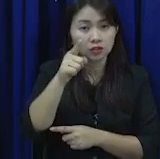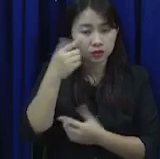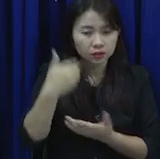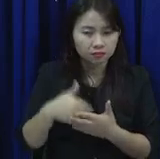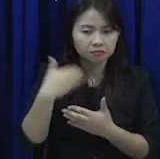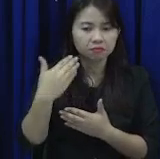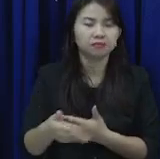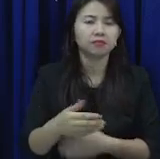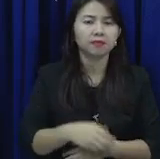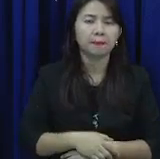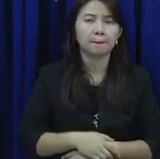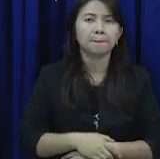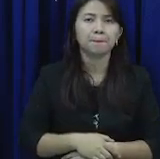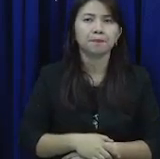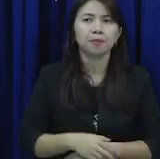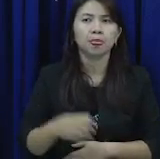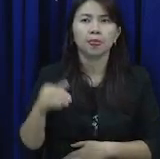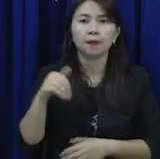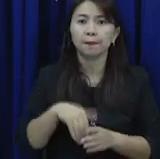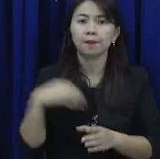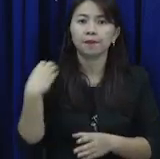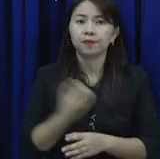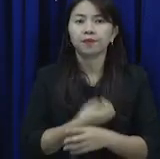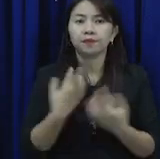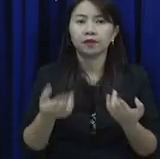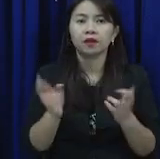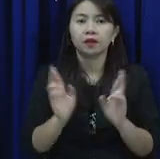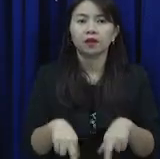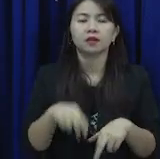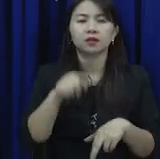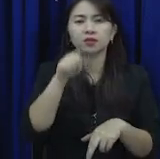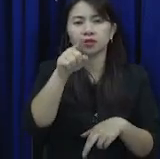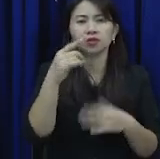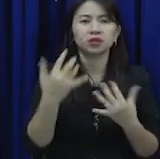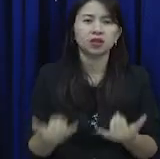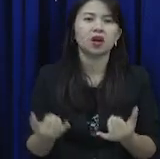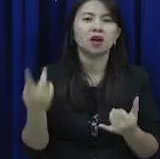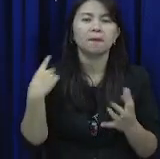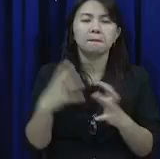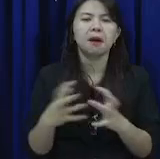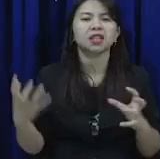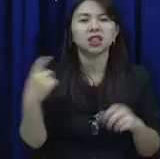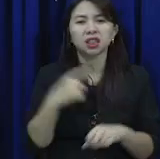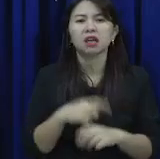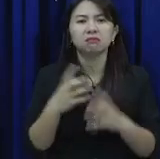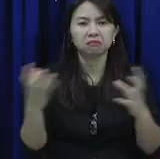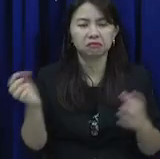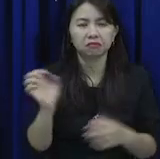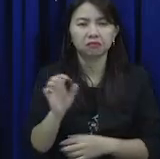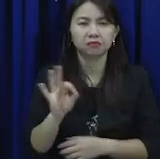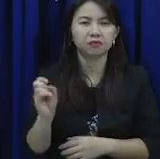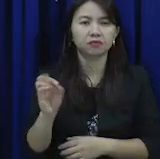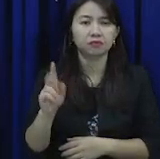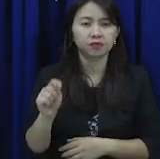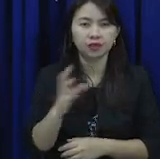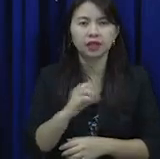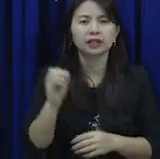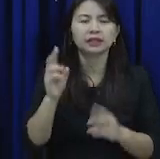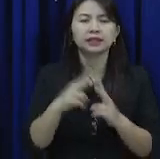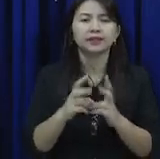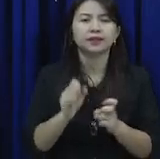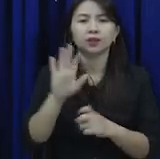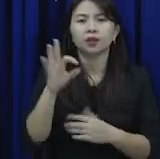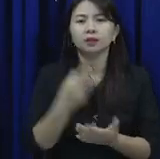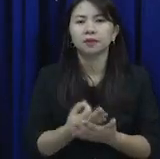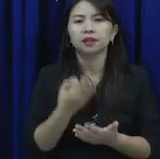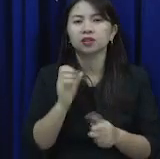mga kapatid pagdating sa result choke ka pala sa time choke ka pala sa effort mo ka pala sa money mo